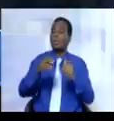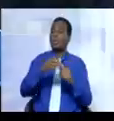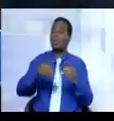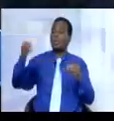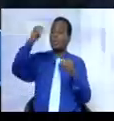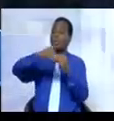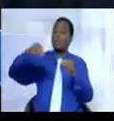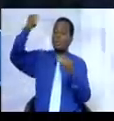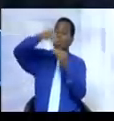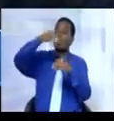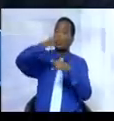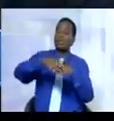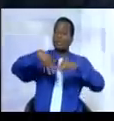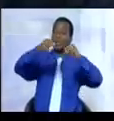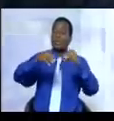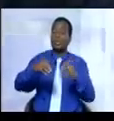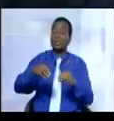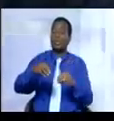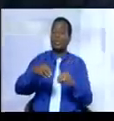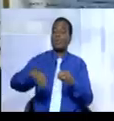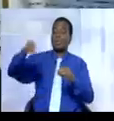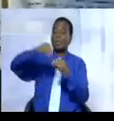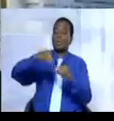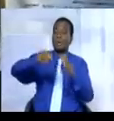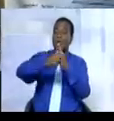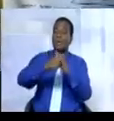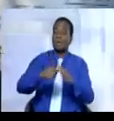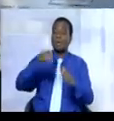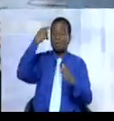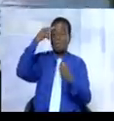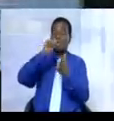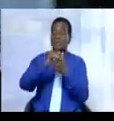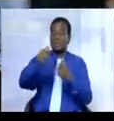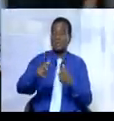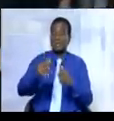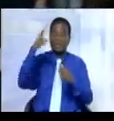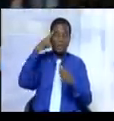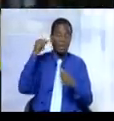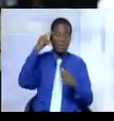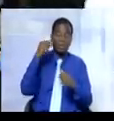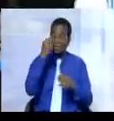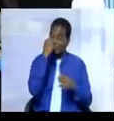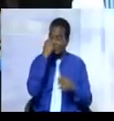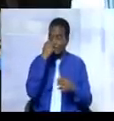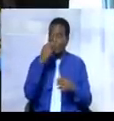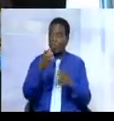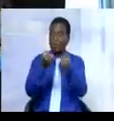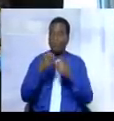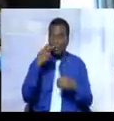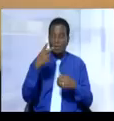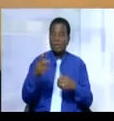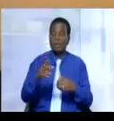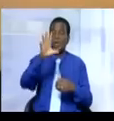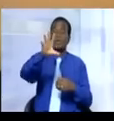sur le marché, ça ne peut qu'augmenter le nombre de clés disponibles. Pour cette édition, c'est l'expérience tunisienne qui est mise en exergue. Une